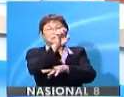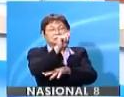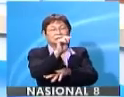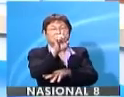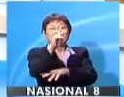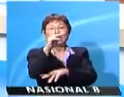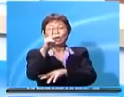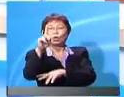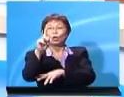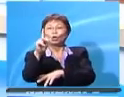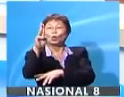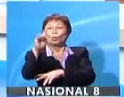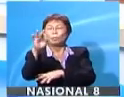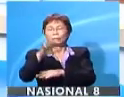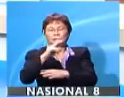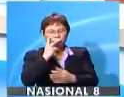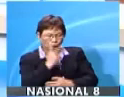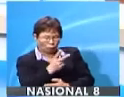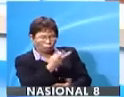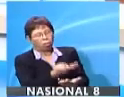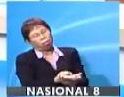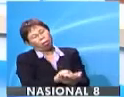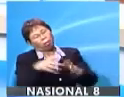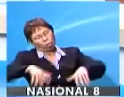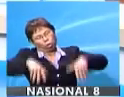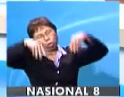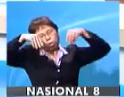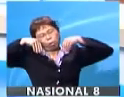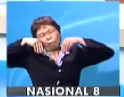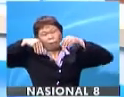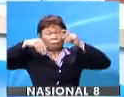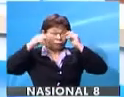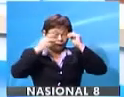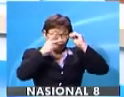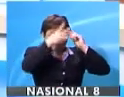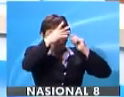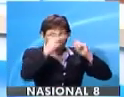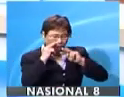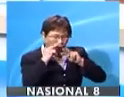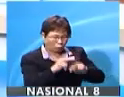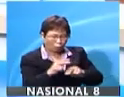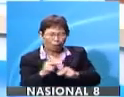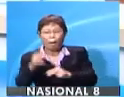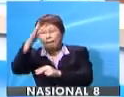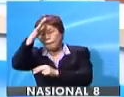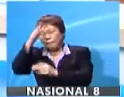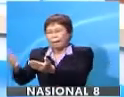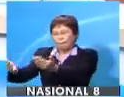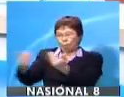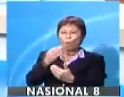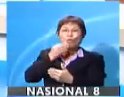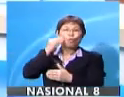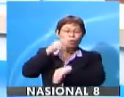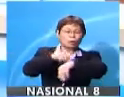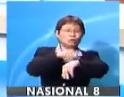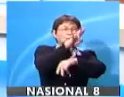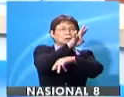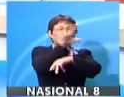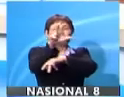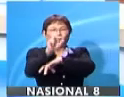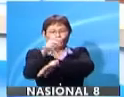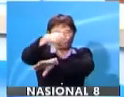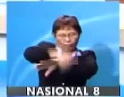ditemui dalam keadaan terbaring dan berselimut di atas katil oleh bapanya yang pulang ke rumah pada kira-kira 7.30